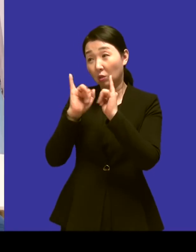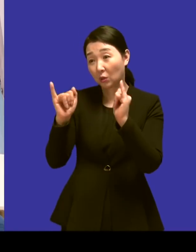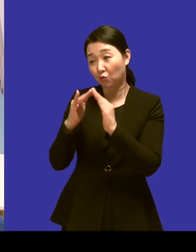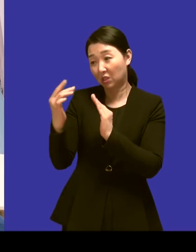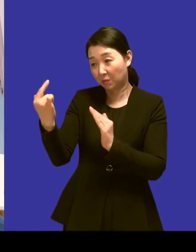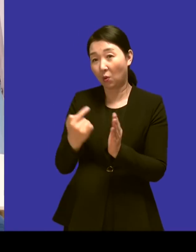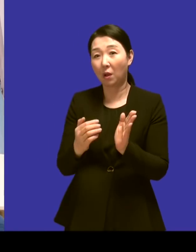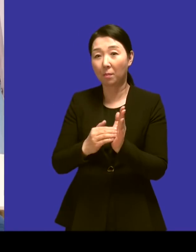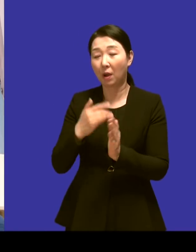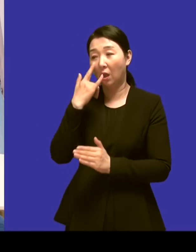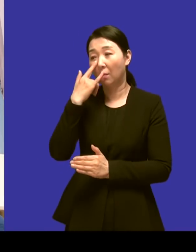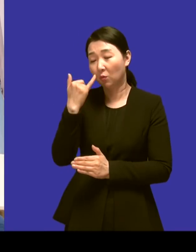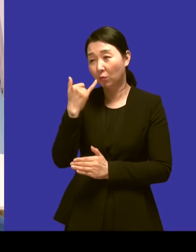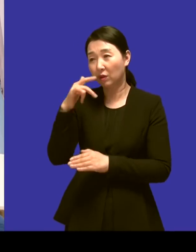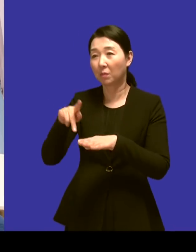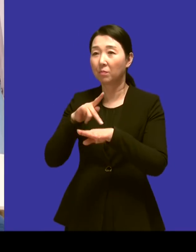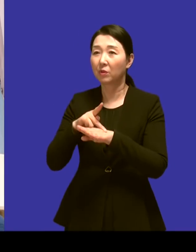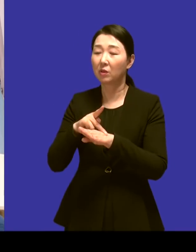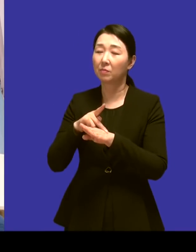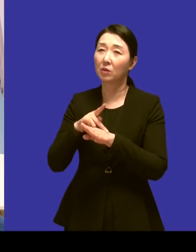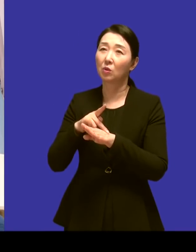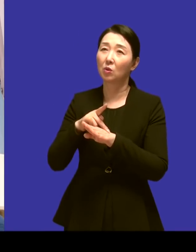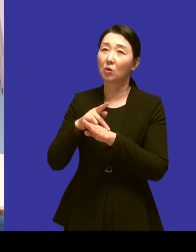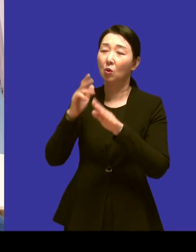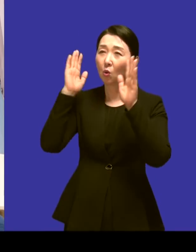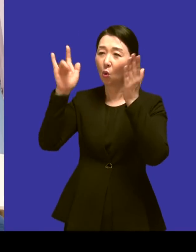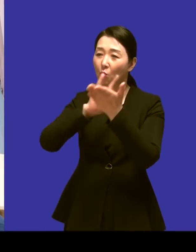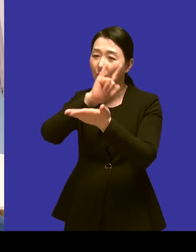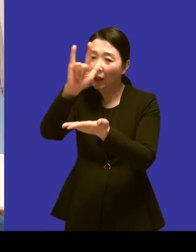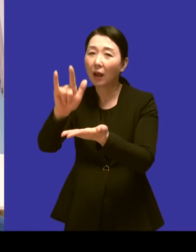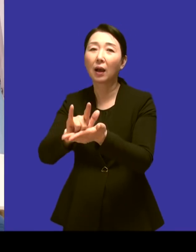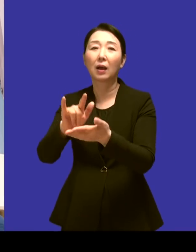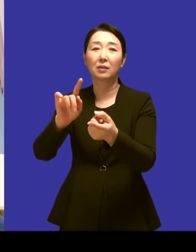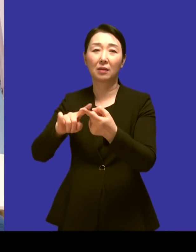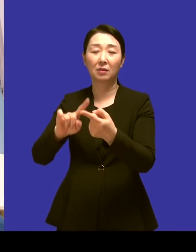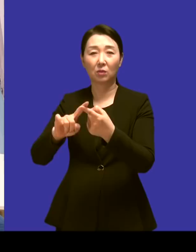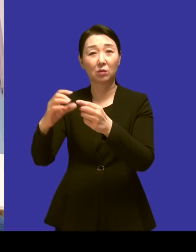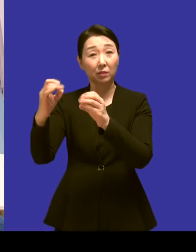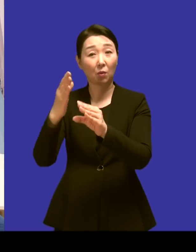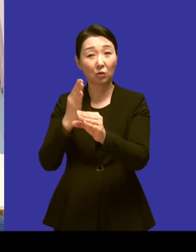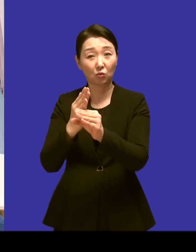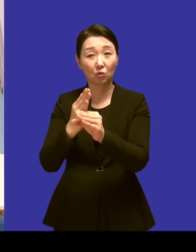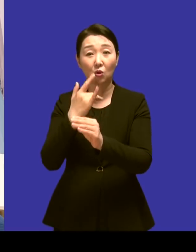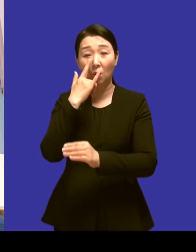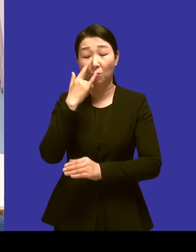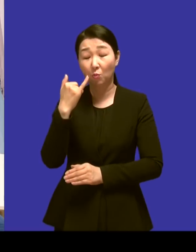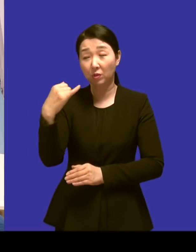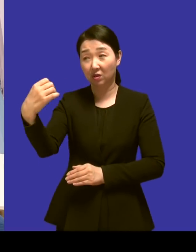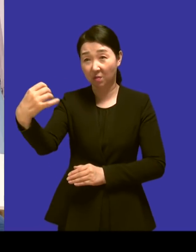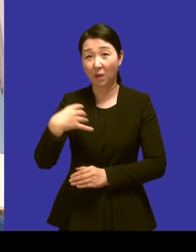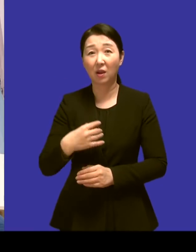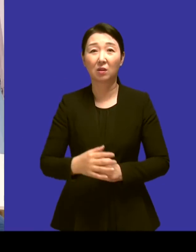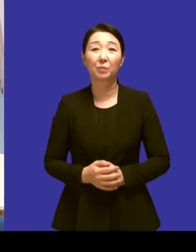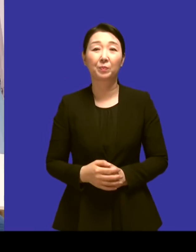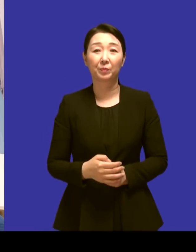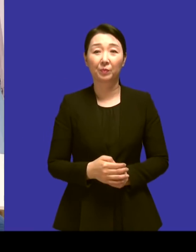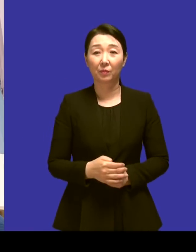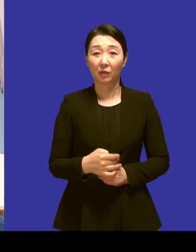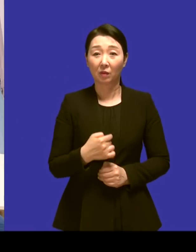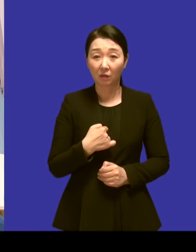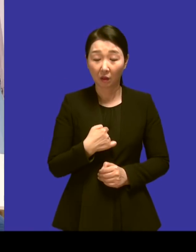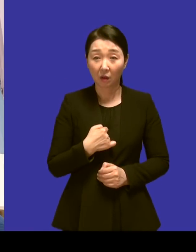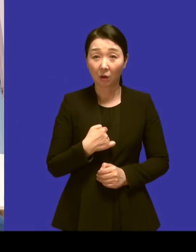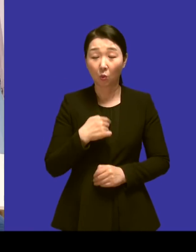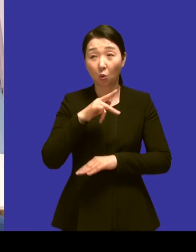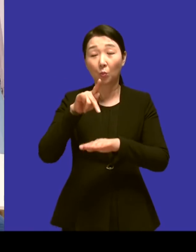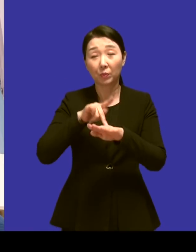예. 부모님과 이제 필리핀의 유학에 대해서 이렇게 얘기를 해주셨는데 예. 그거를 저에게 부모님이 언제시 물어보셨고 제가 이건